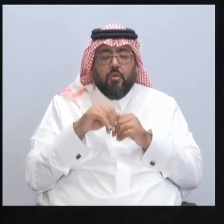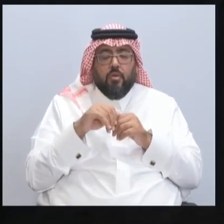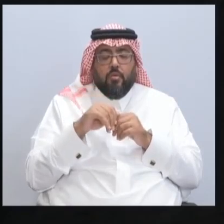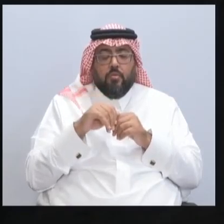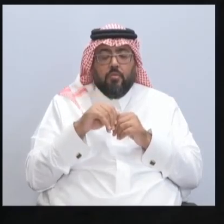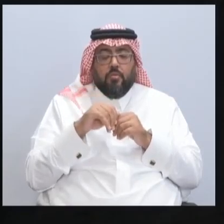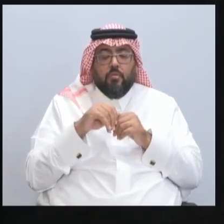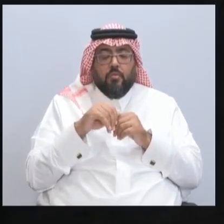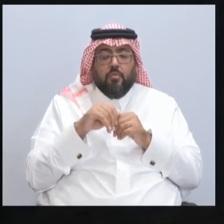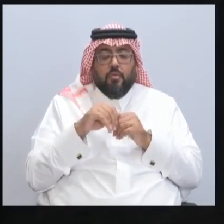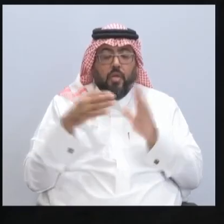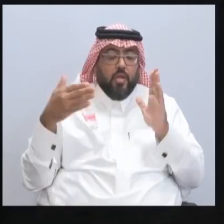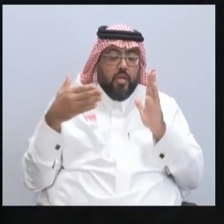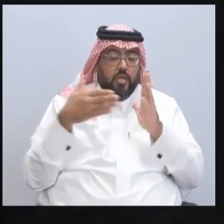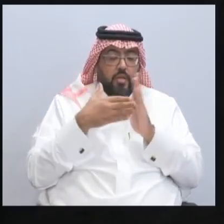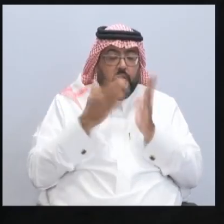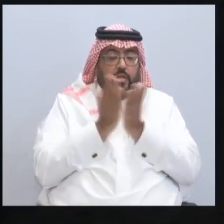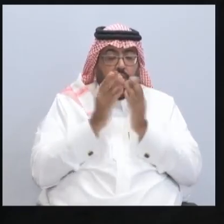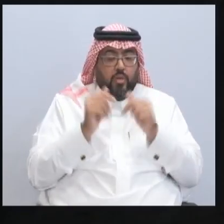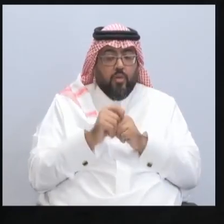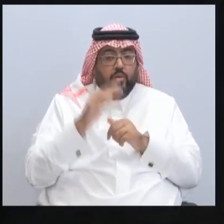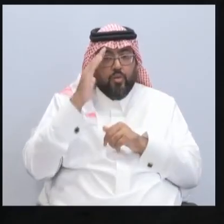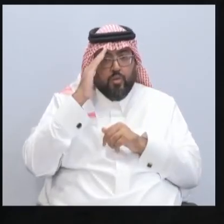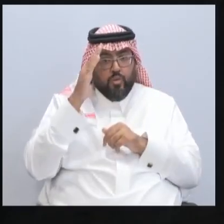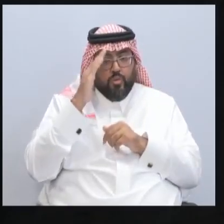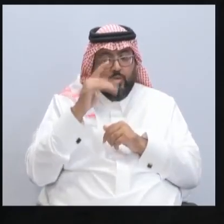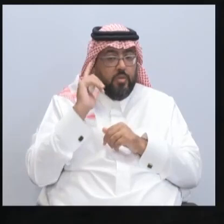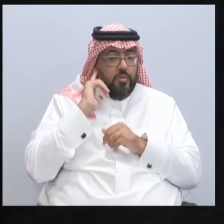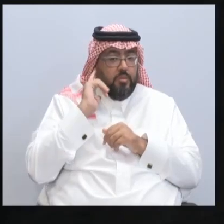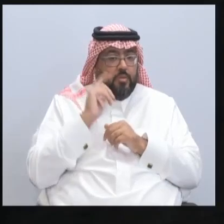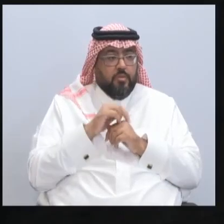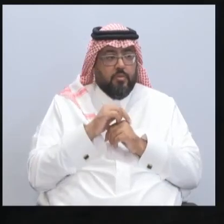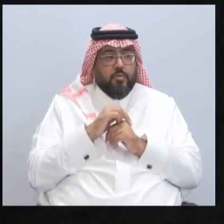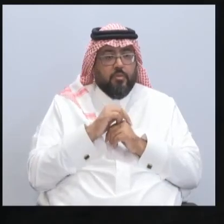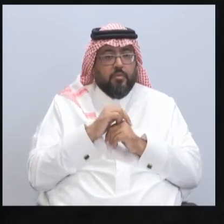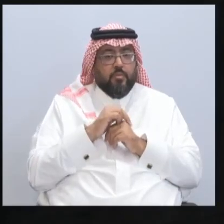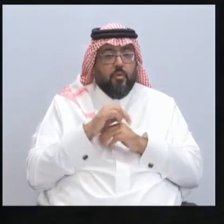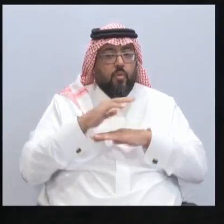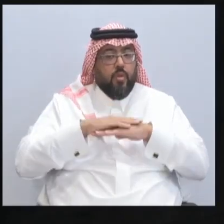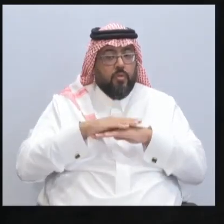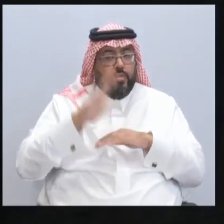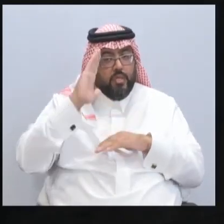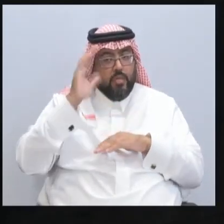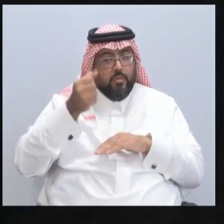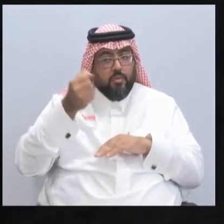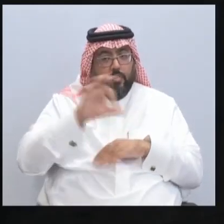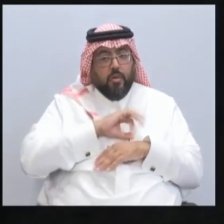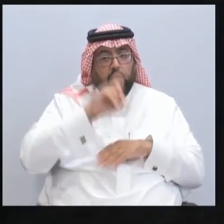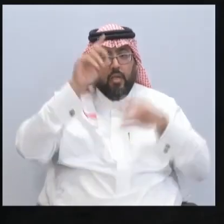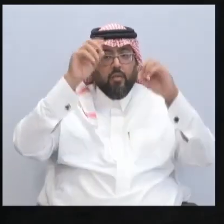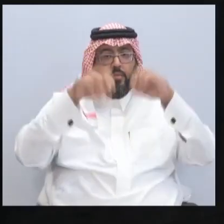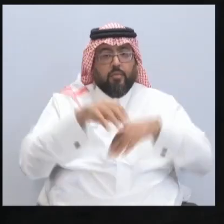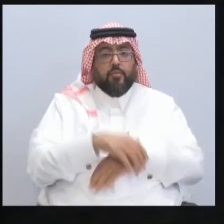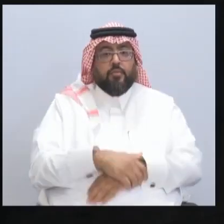العربي كذا انهينا درسنا اليوم شاكرين لكم حسن استماعكم وانصات والسلام عليكم ورحمه